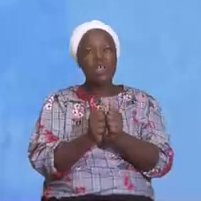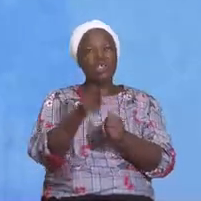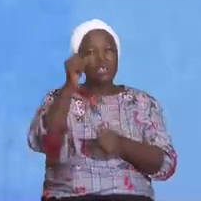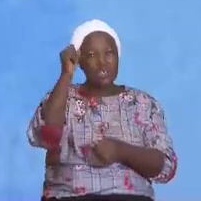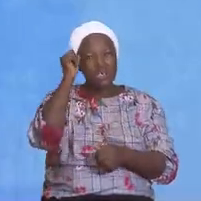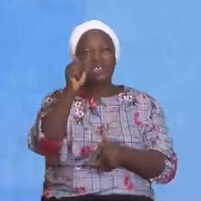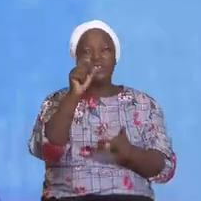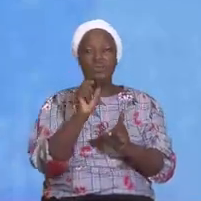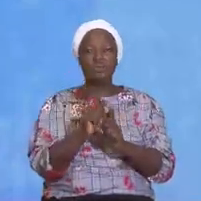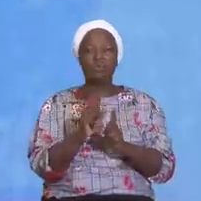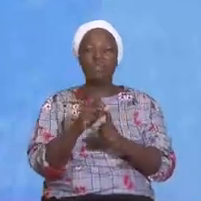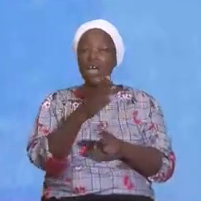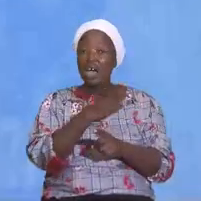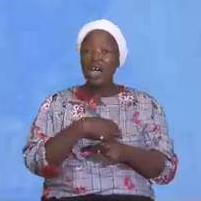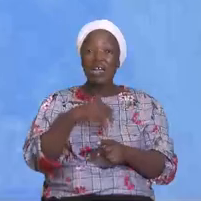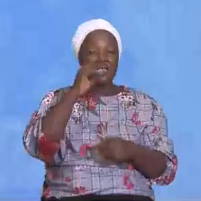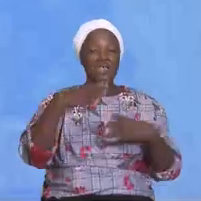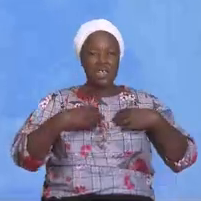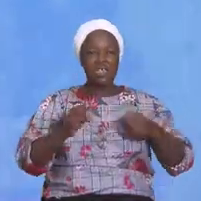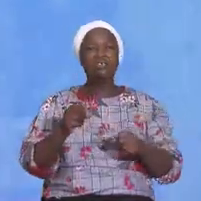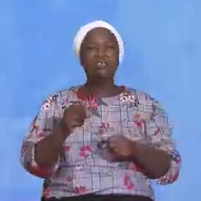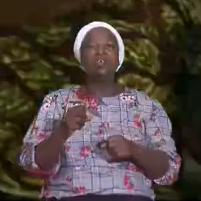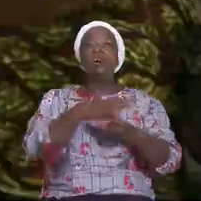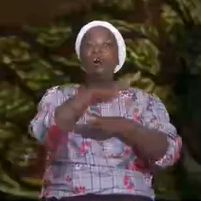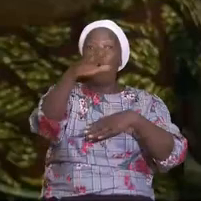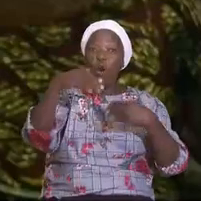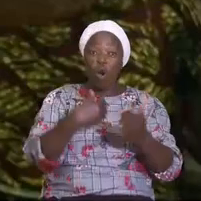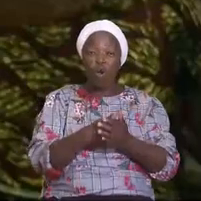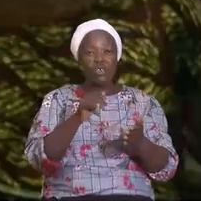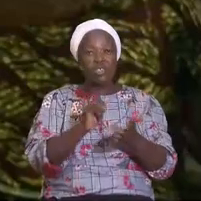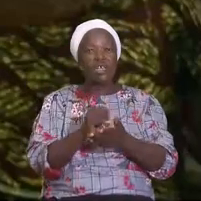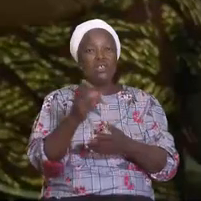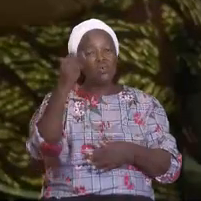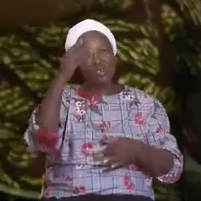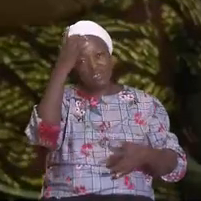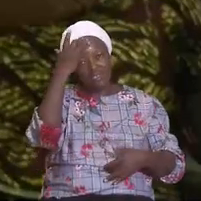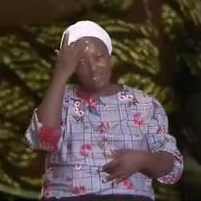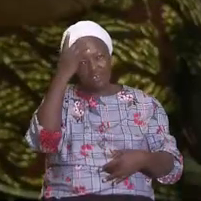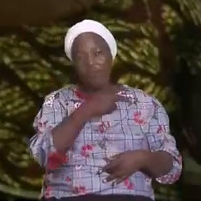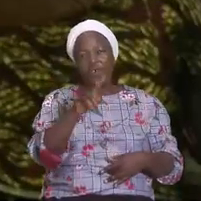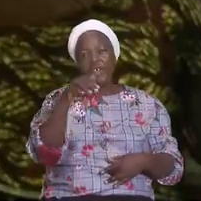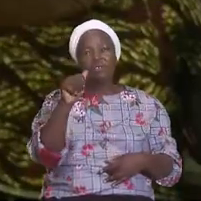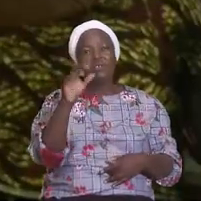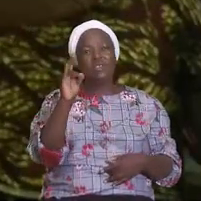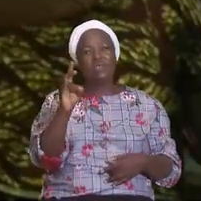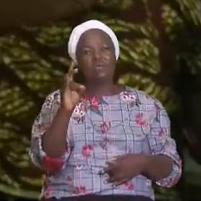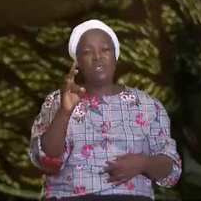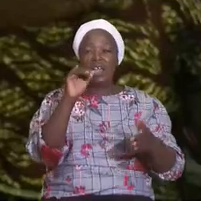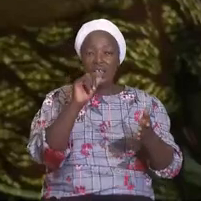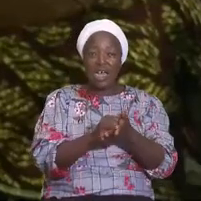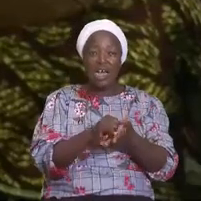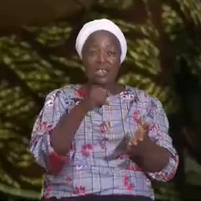et chasser ce démon par sa parole et guérit tous